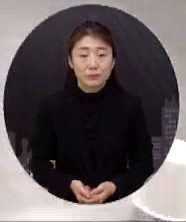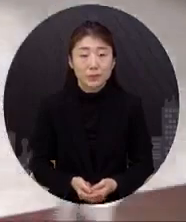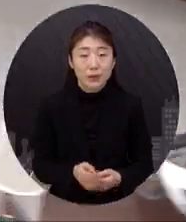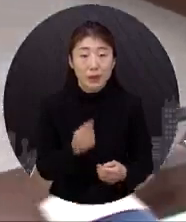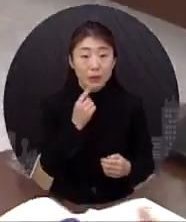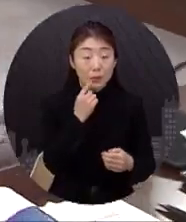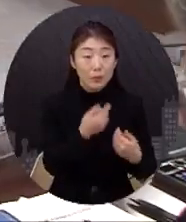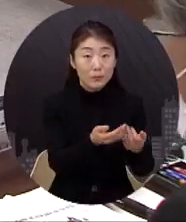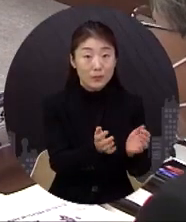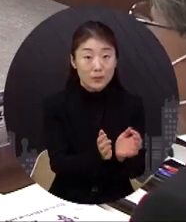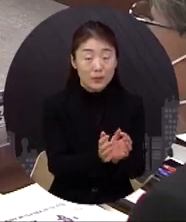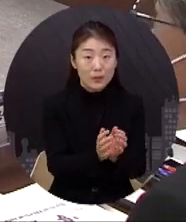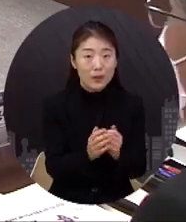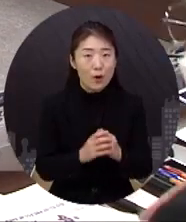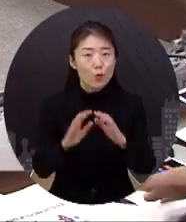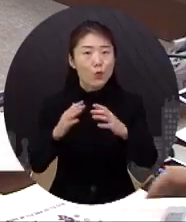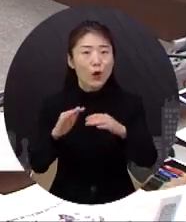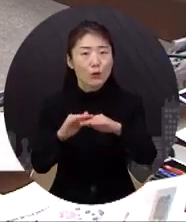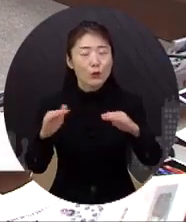더불어민주당